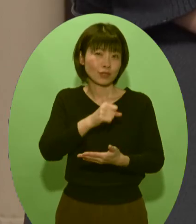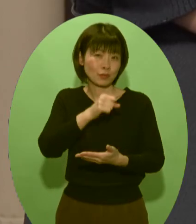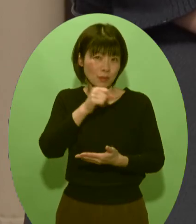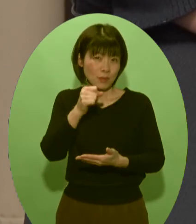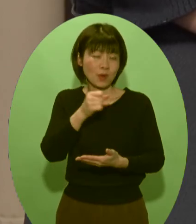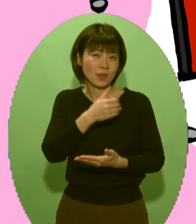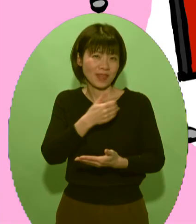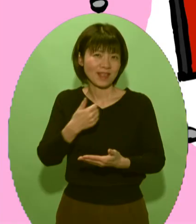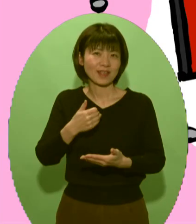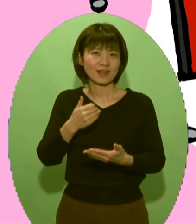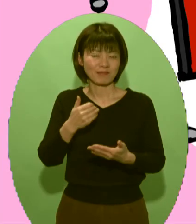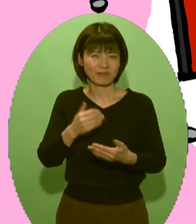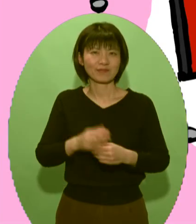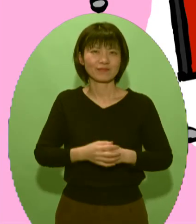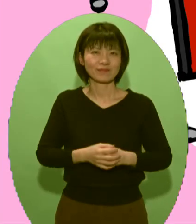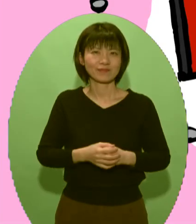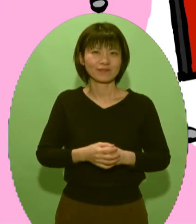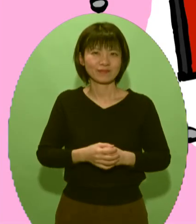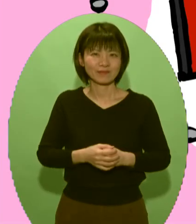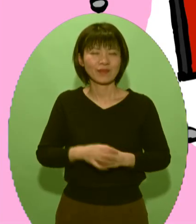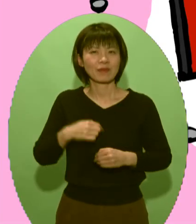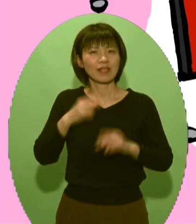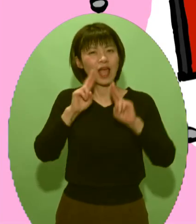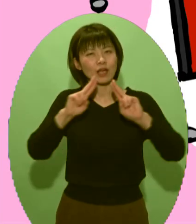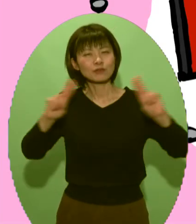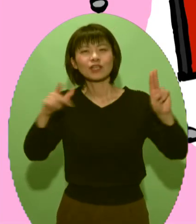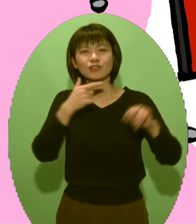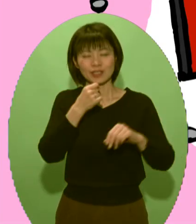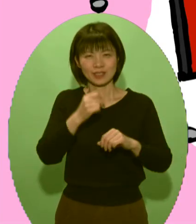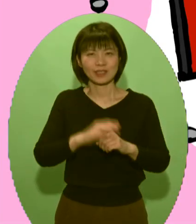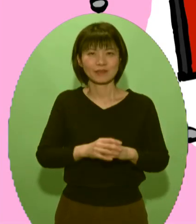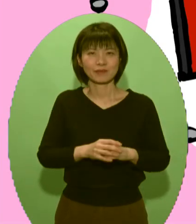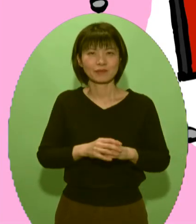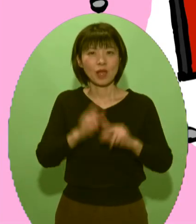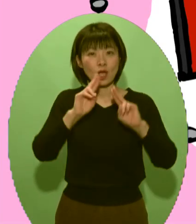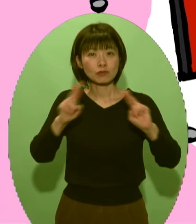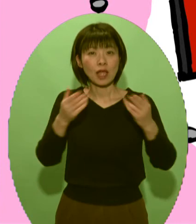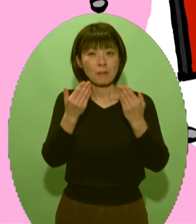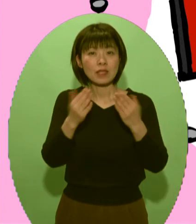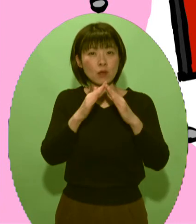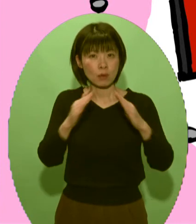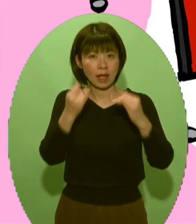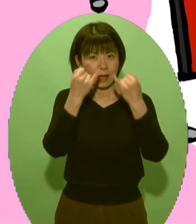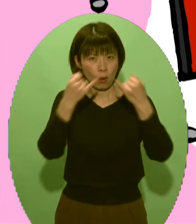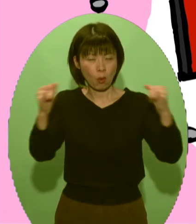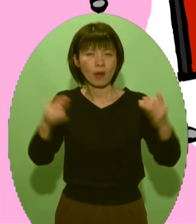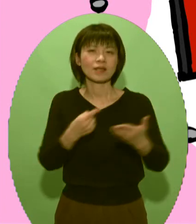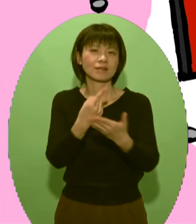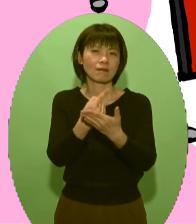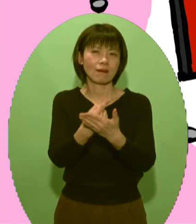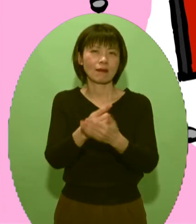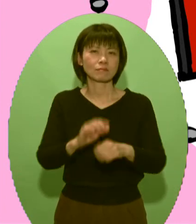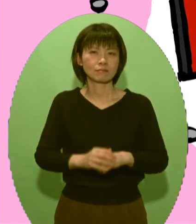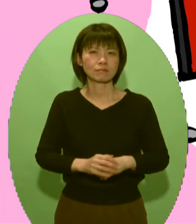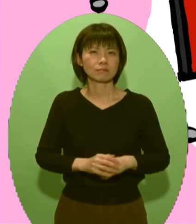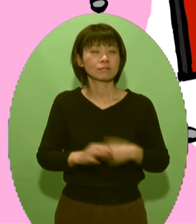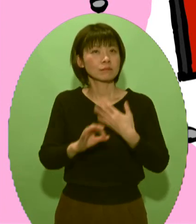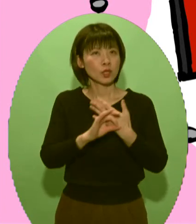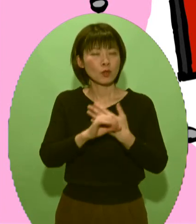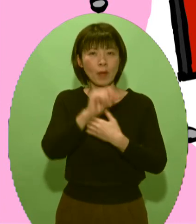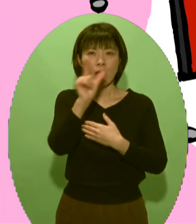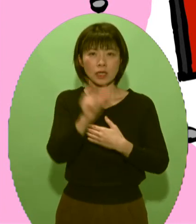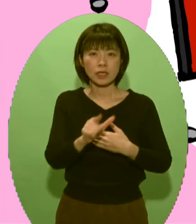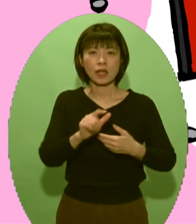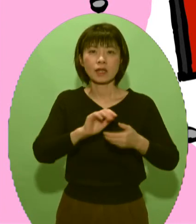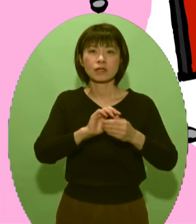なりましたので、歌が好きなので歌の勉強会とかに参加してます。主に、イタリアの歌